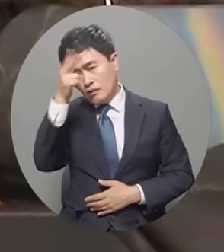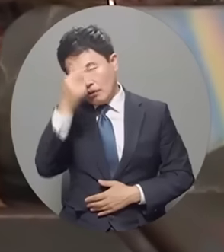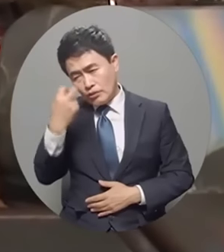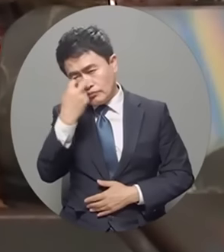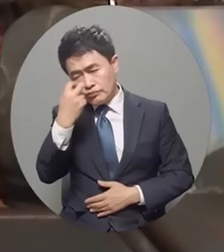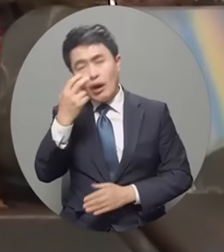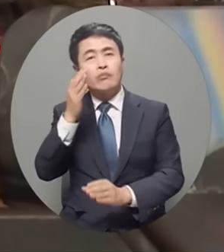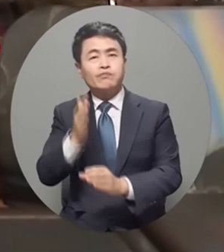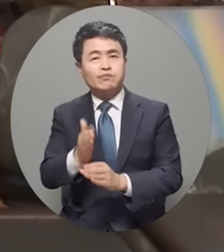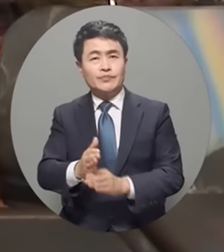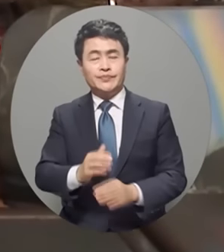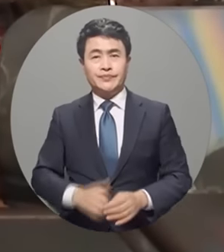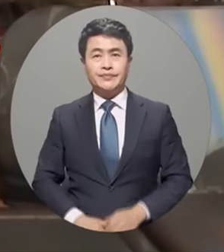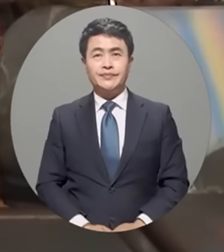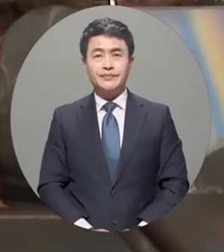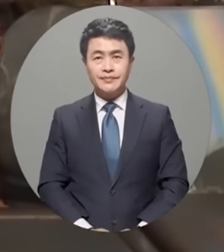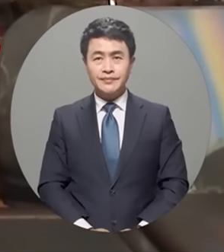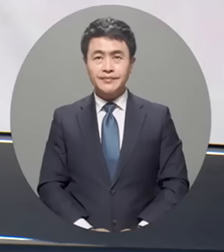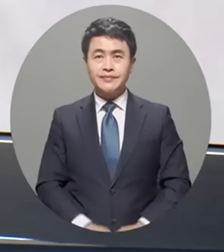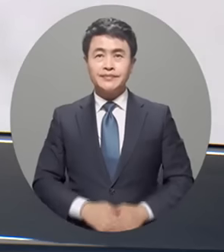MBC 뉴스 이준입니다.